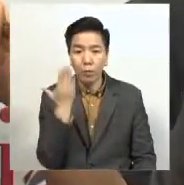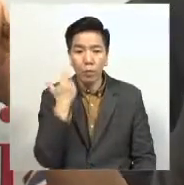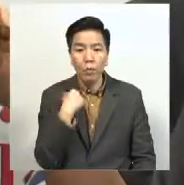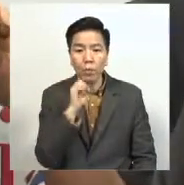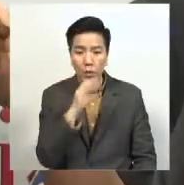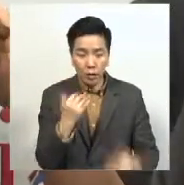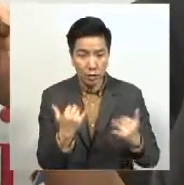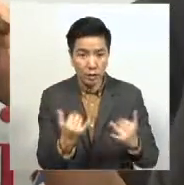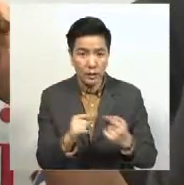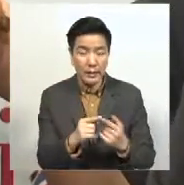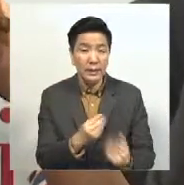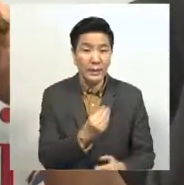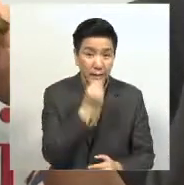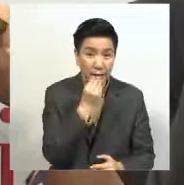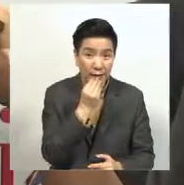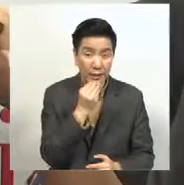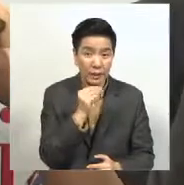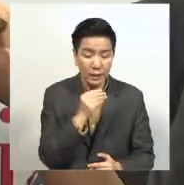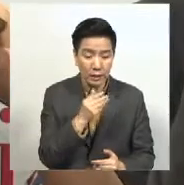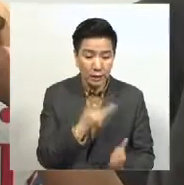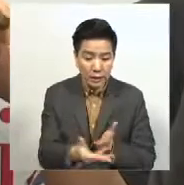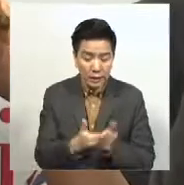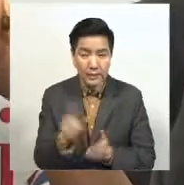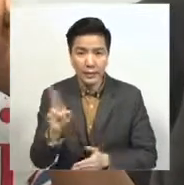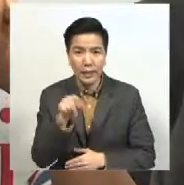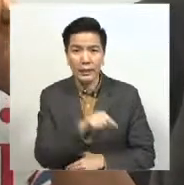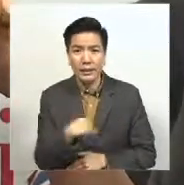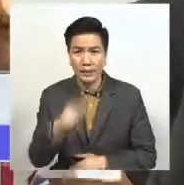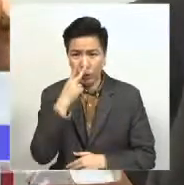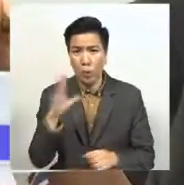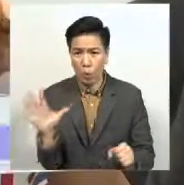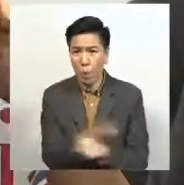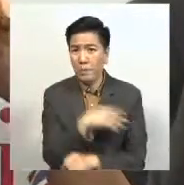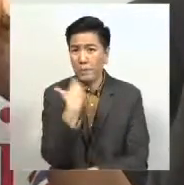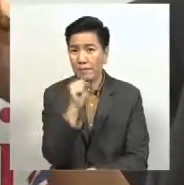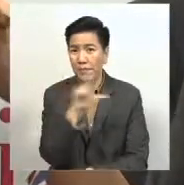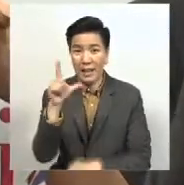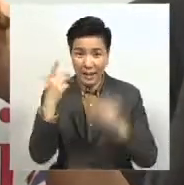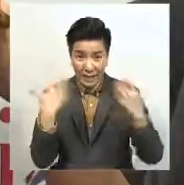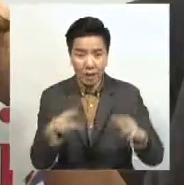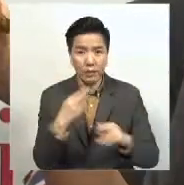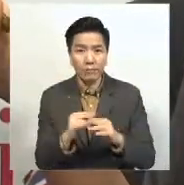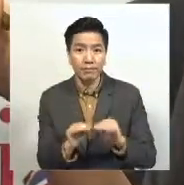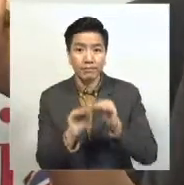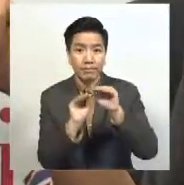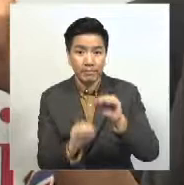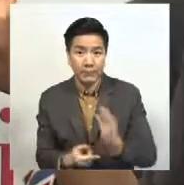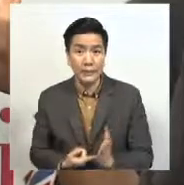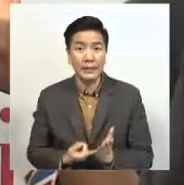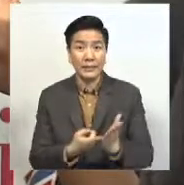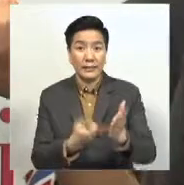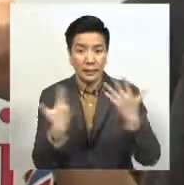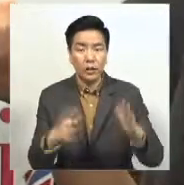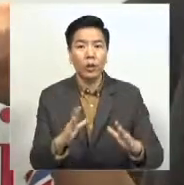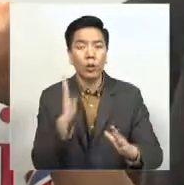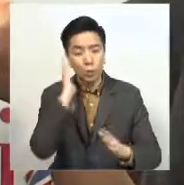าชิมช็อปใช้ปัจจุบันเนี่ยนะครับเข้าใจว่าตอนนี้ก็ครบ10แล้วใช่ไหมอย่างน้อยที่ยื่นนะครับ เราก็จะเร่ง